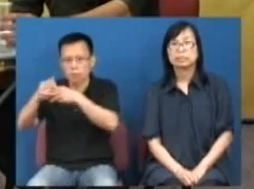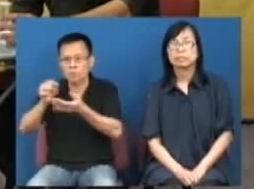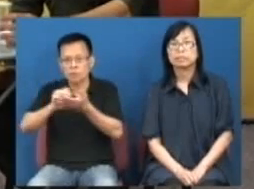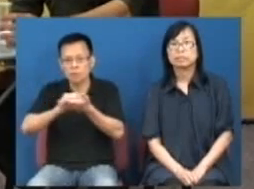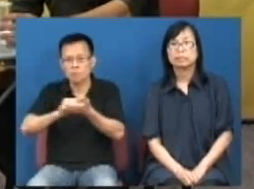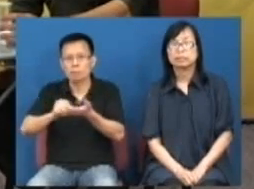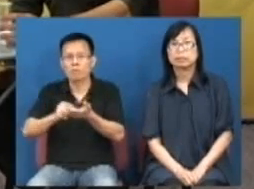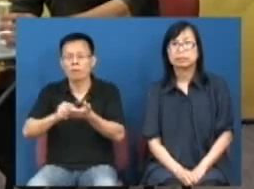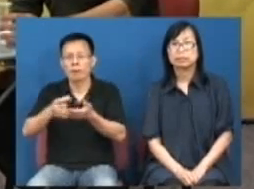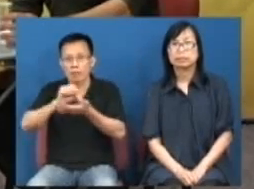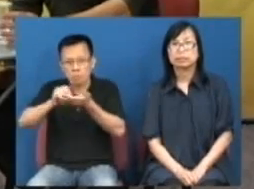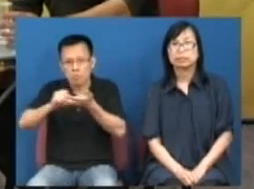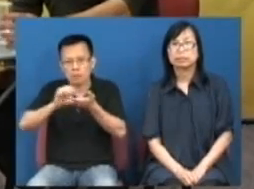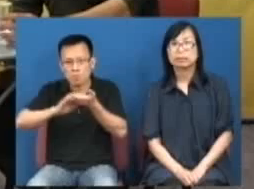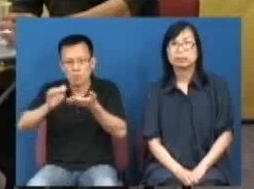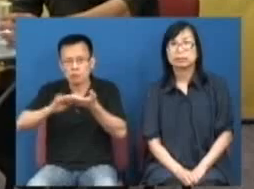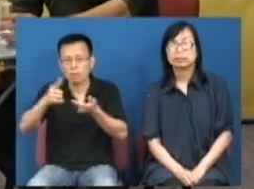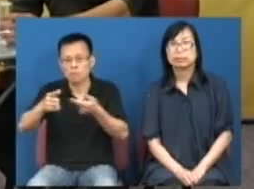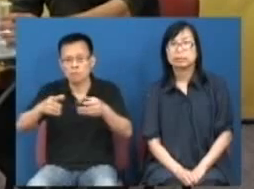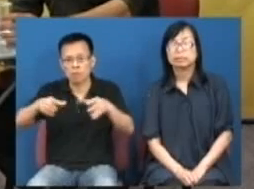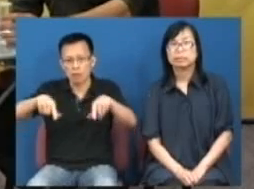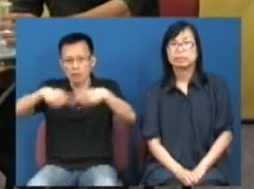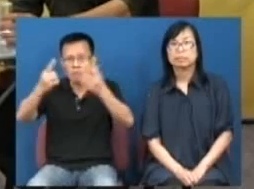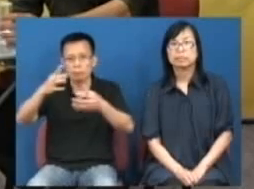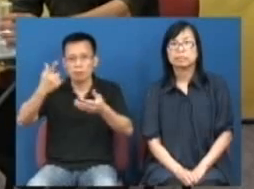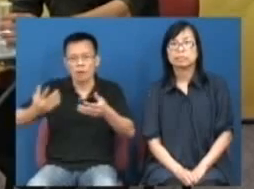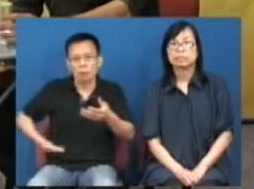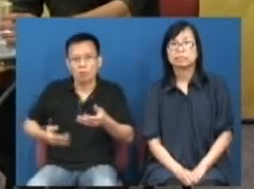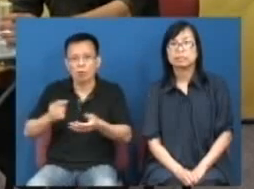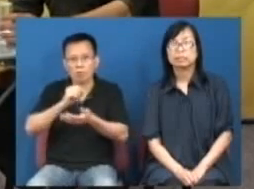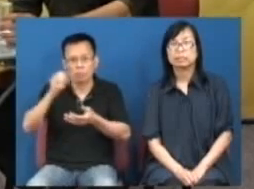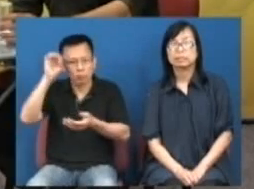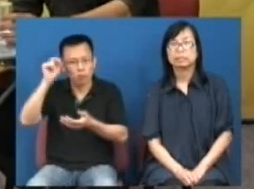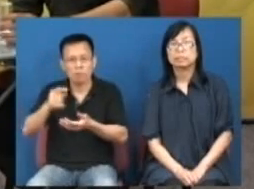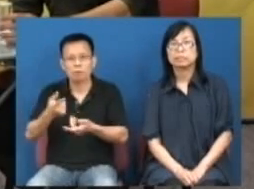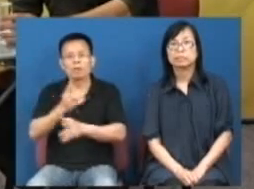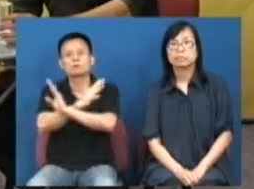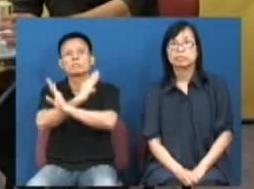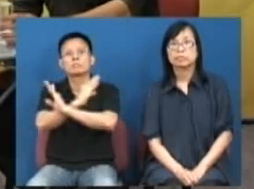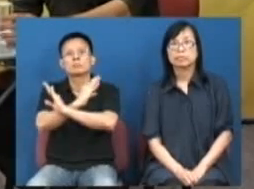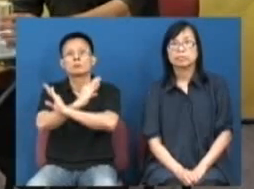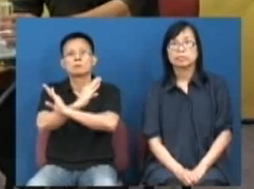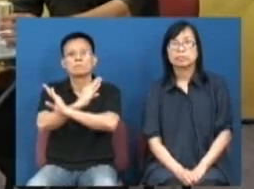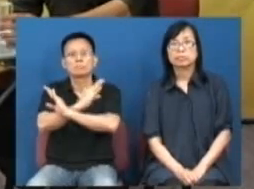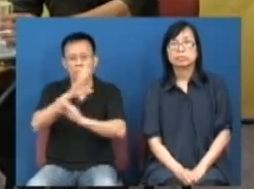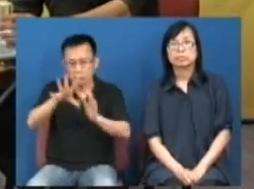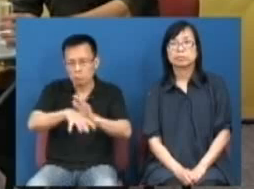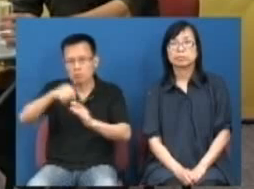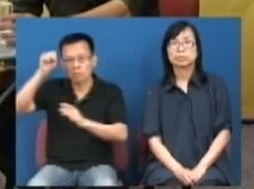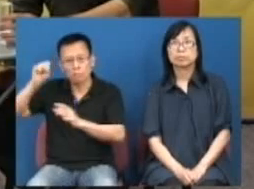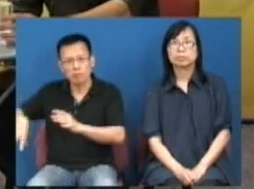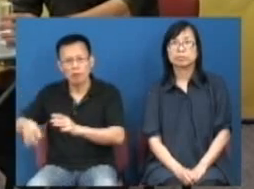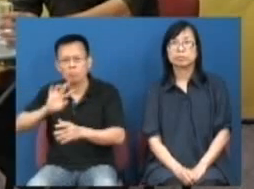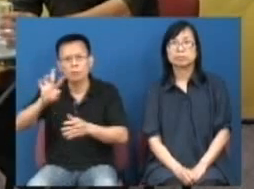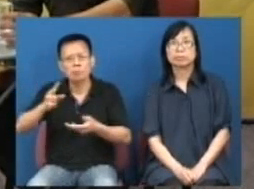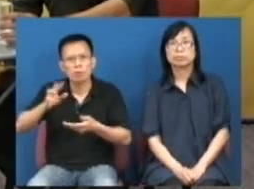噶，寫明哇原來呢個係林大華作嘅，咁又唔得啊，咁又要抽片啊，咁邊個養